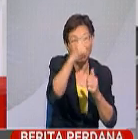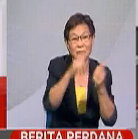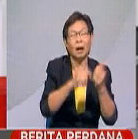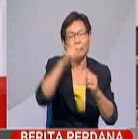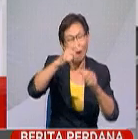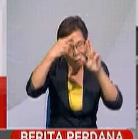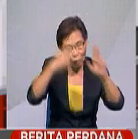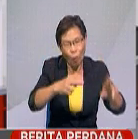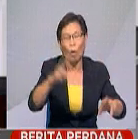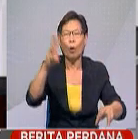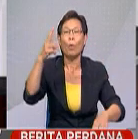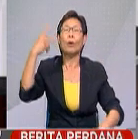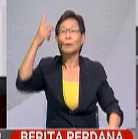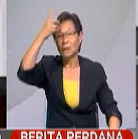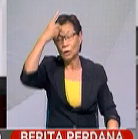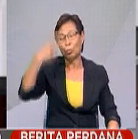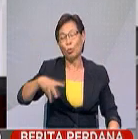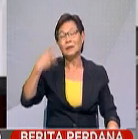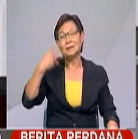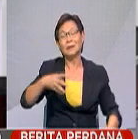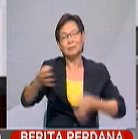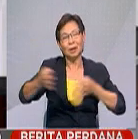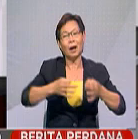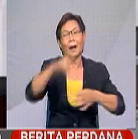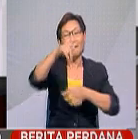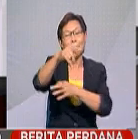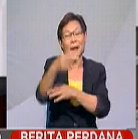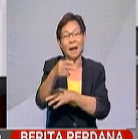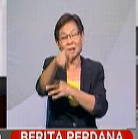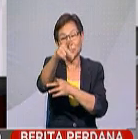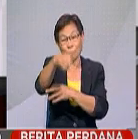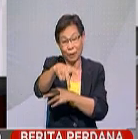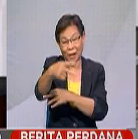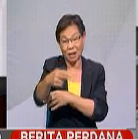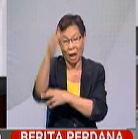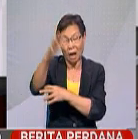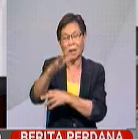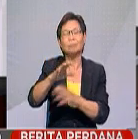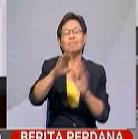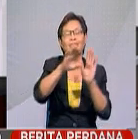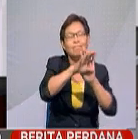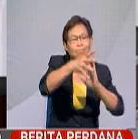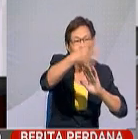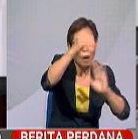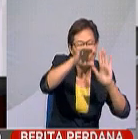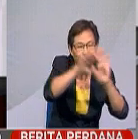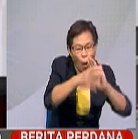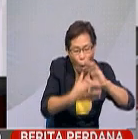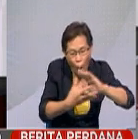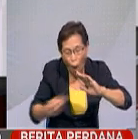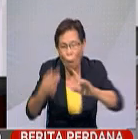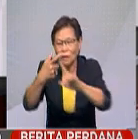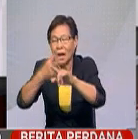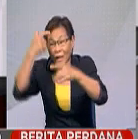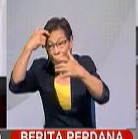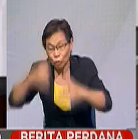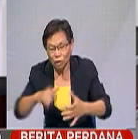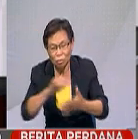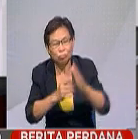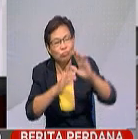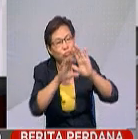Seri Dr. Wan Azizah Wan Ismail, Pakatan Harapan PH akan mengambil iktibar daripada keputusan berkenaan.